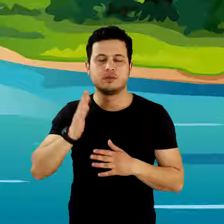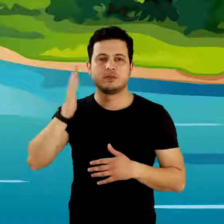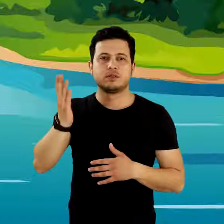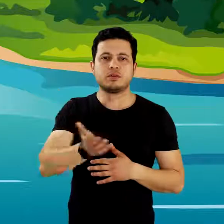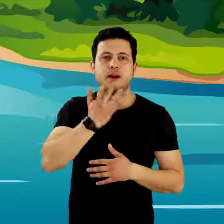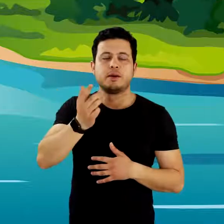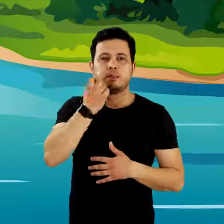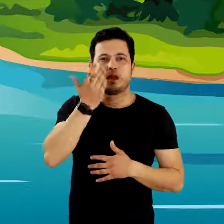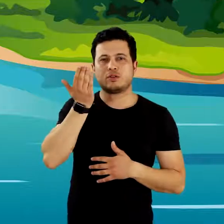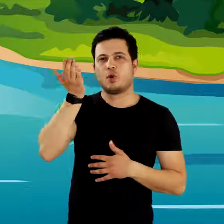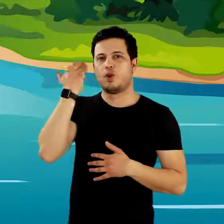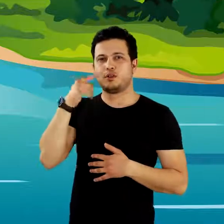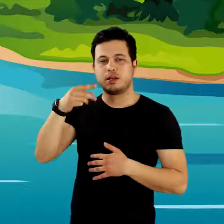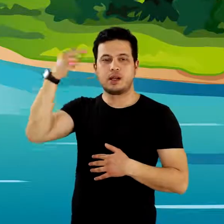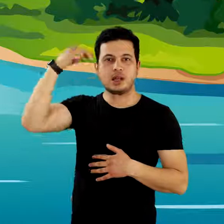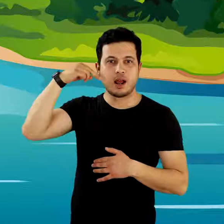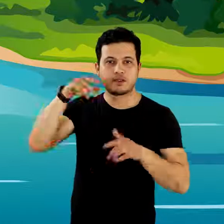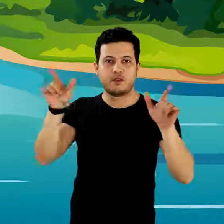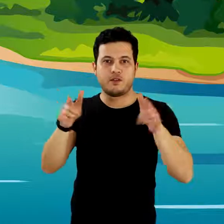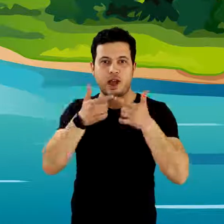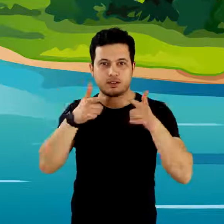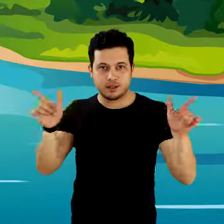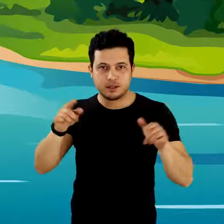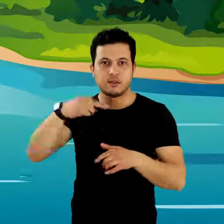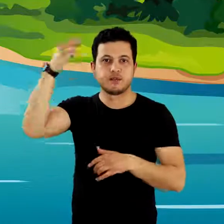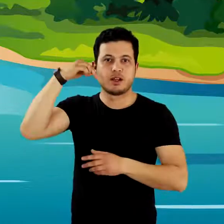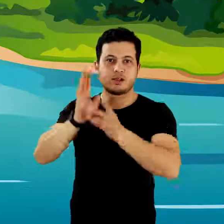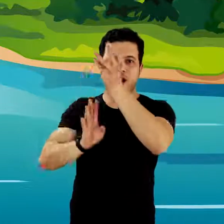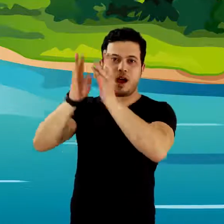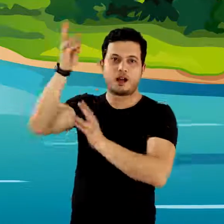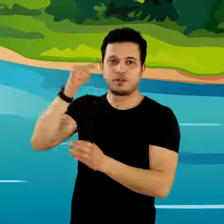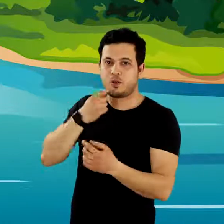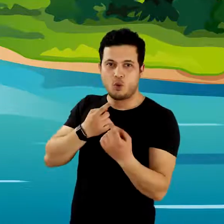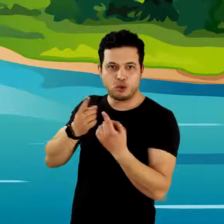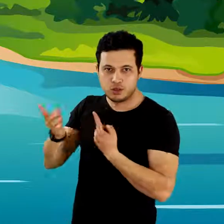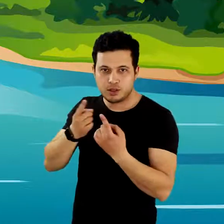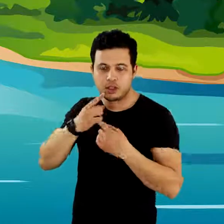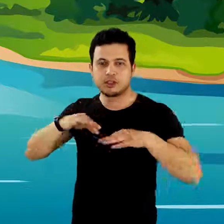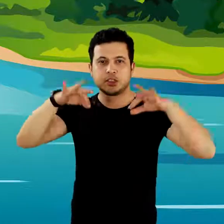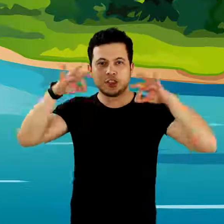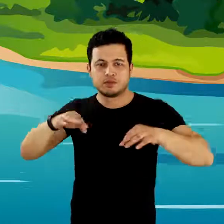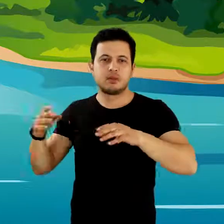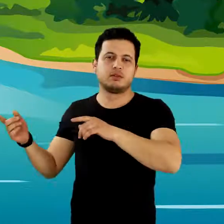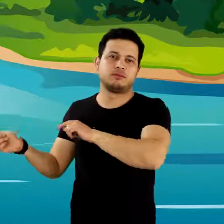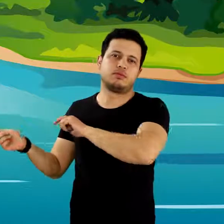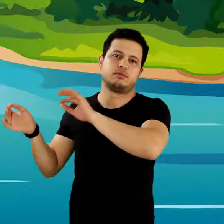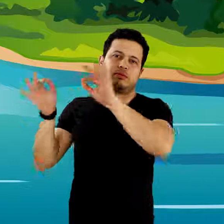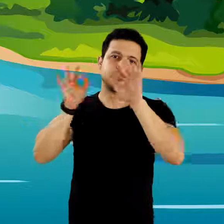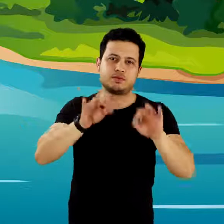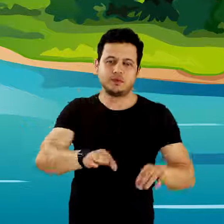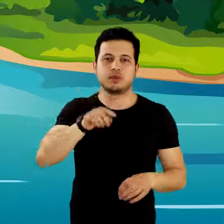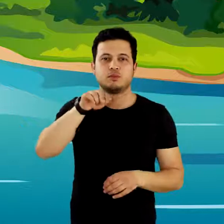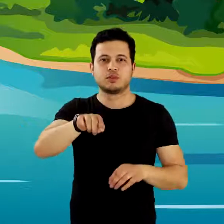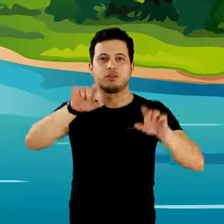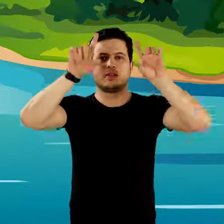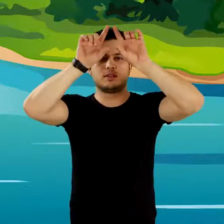Daha biraz önce kiraz festivalinde bir kiraz ağacı ile konuşuyorlardı. Şimdi ise tabelasında